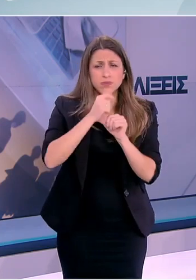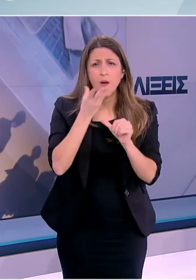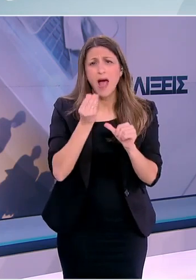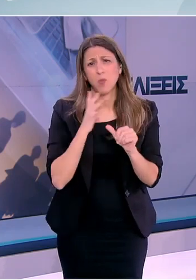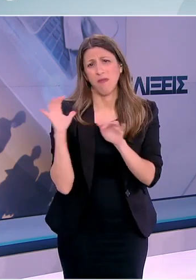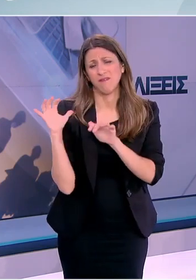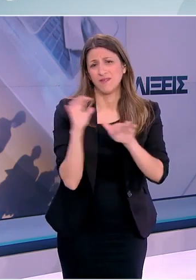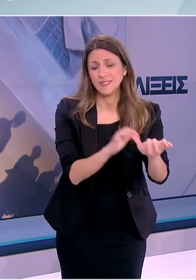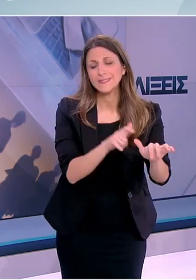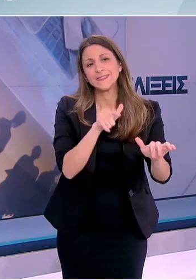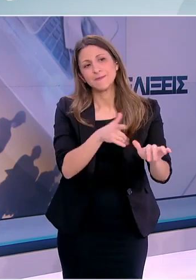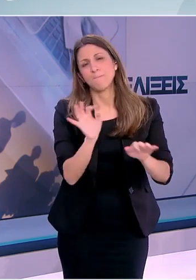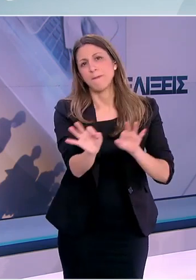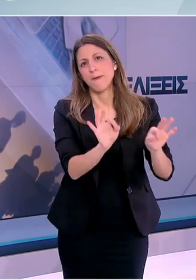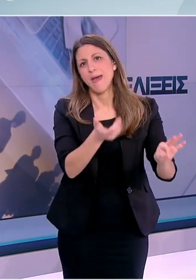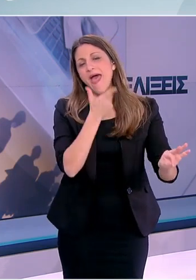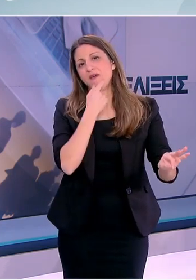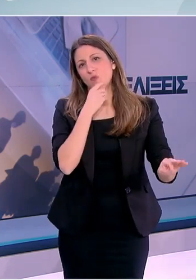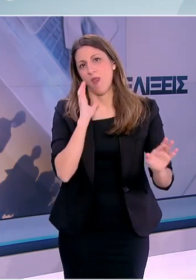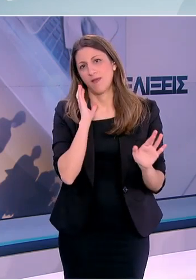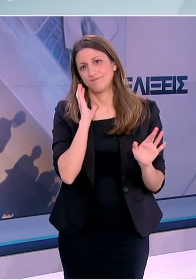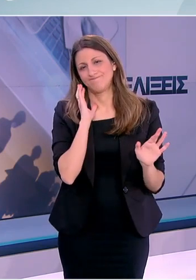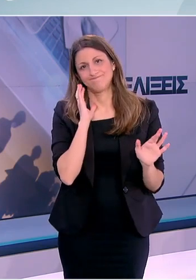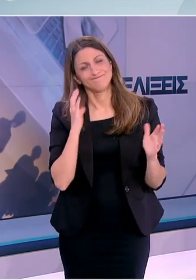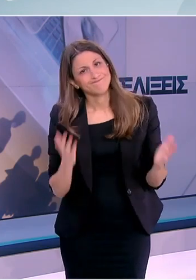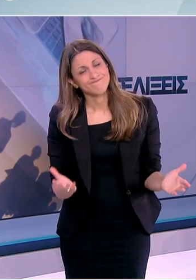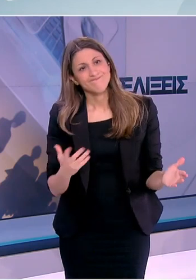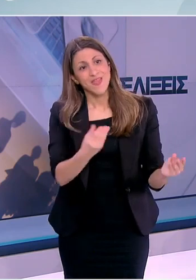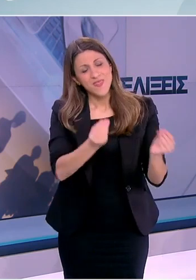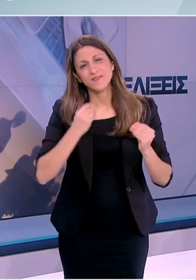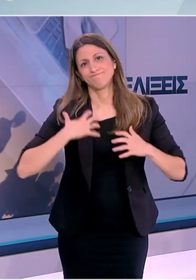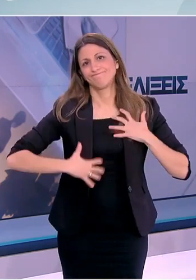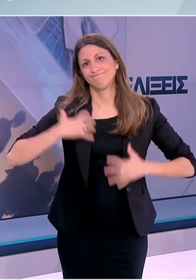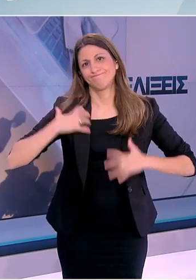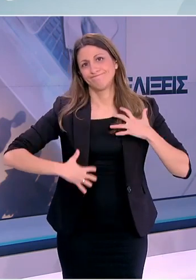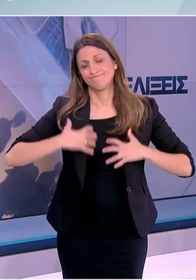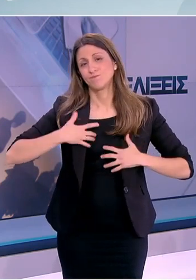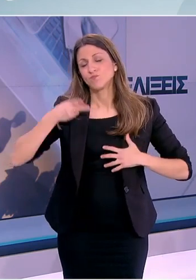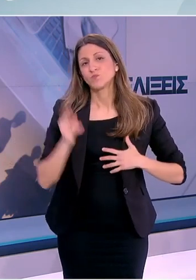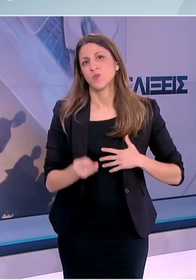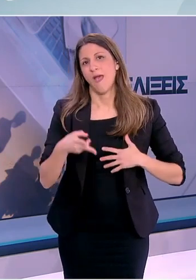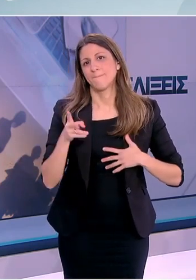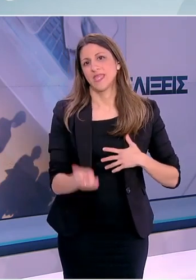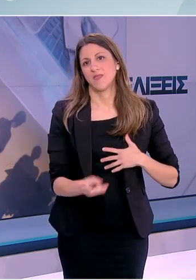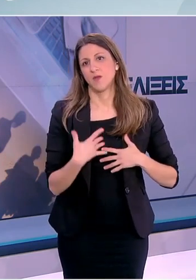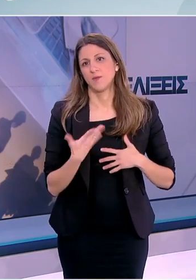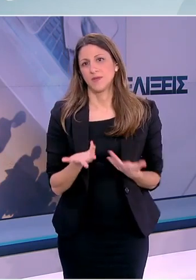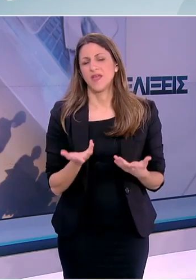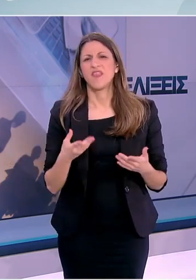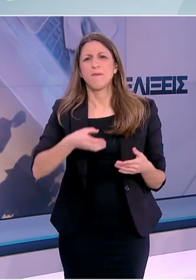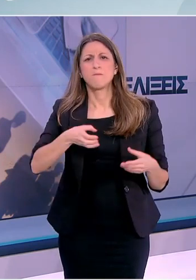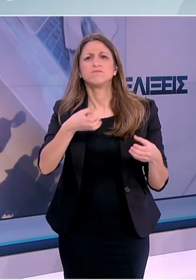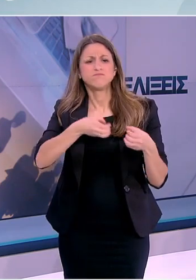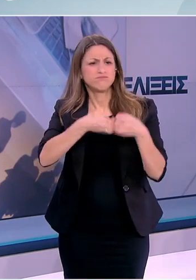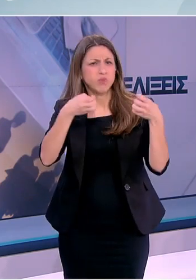μέσα, μπορούν πολύ εύκολα να διασπείρουν τον ιό. Αυτό είναι η ανησυχία μας, αυτό είναι το υγειονομικό πρόβλημα. Δεν μεταδίδει το ιός με τα